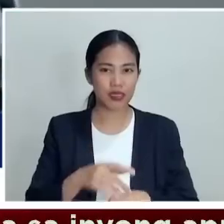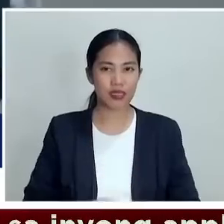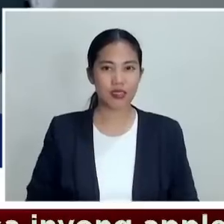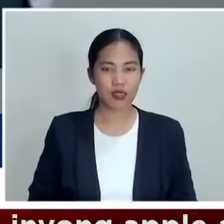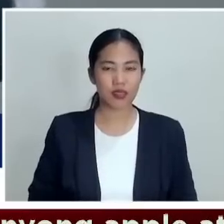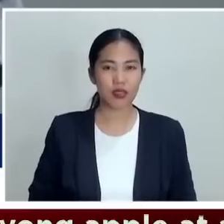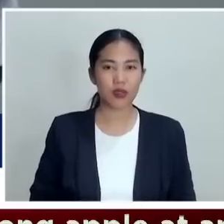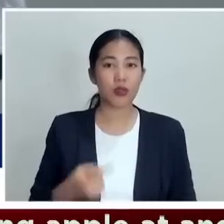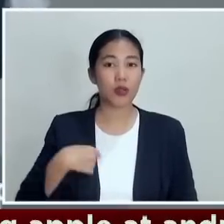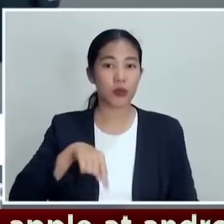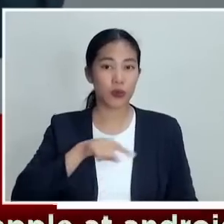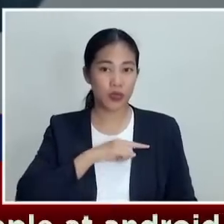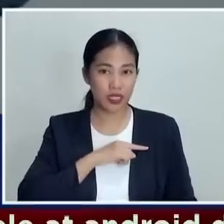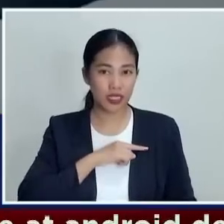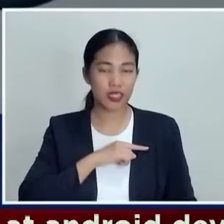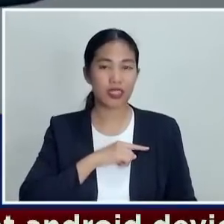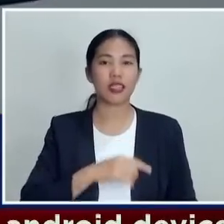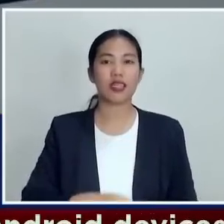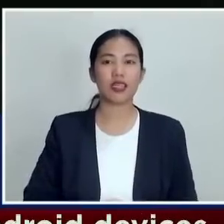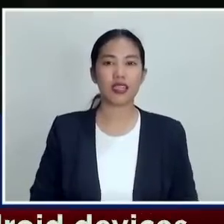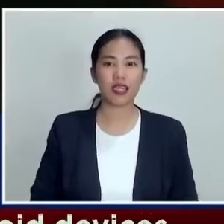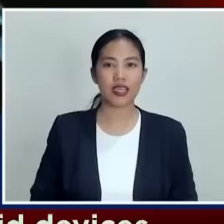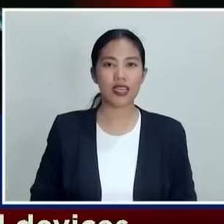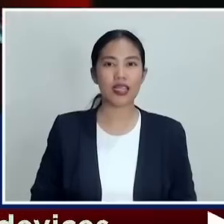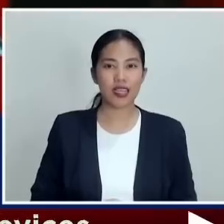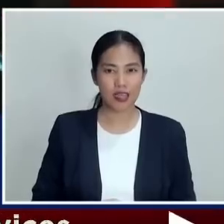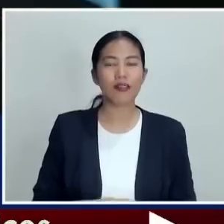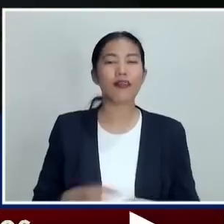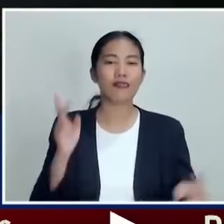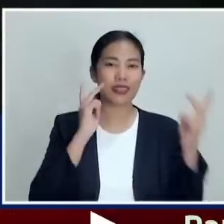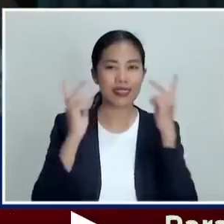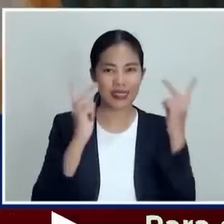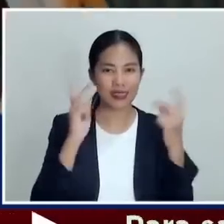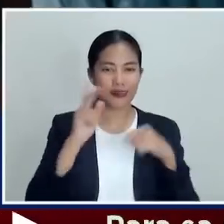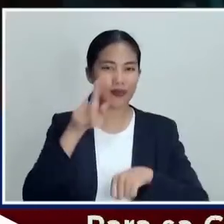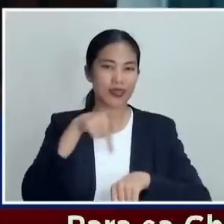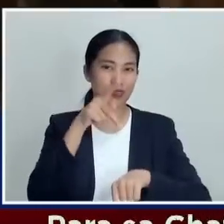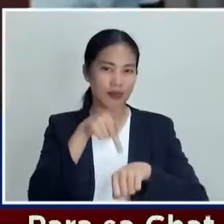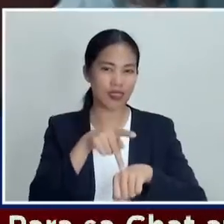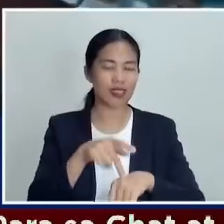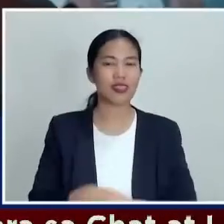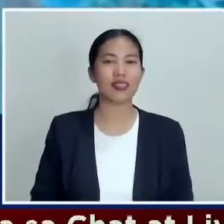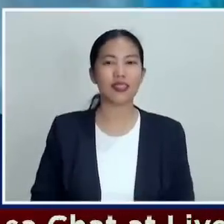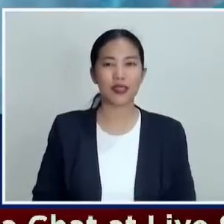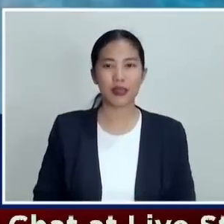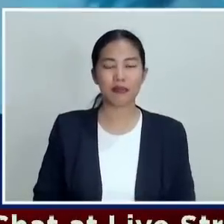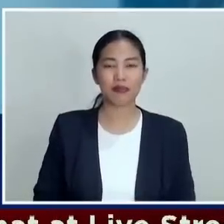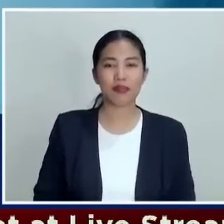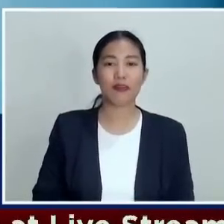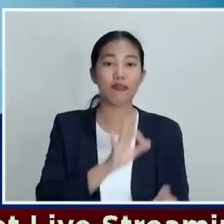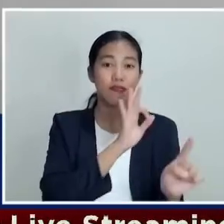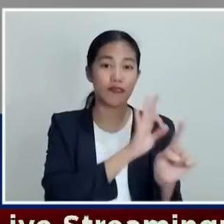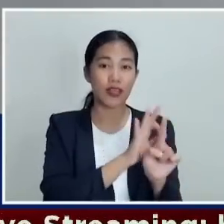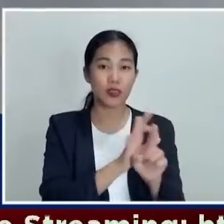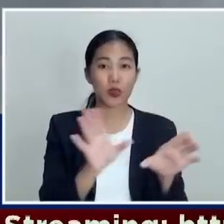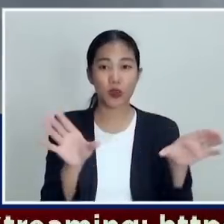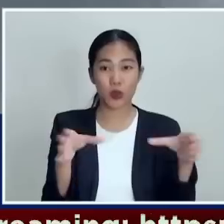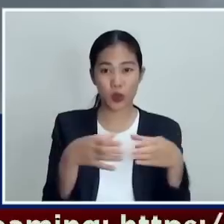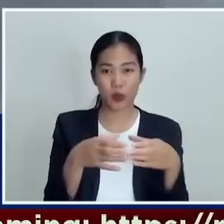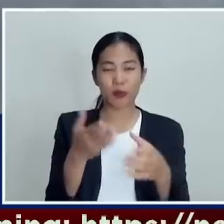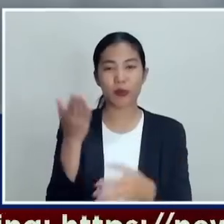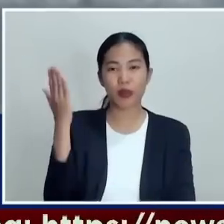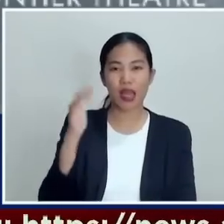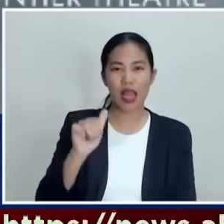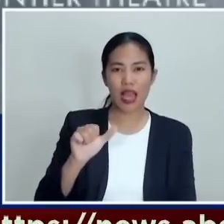finally meeting Rojas in the Philippines! Iyak na excited na rin ang Arojas o fans ng grupong Astro sa